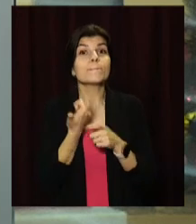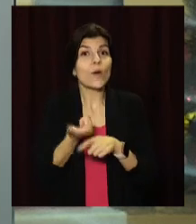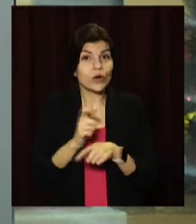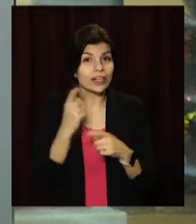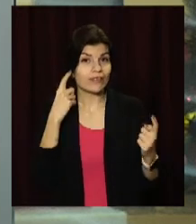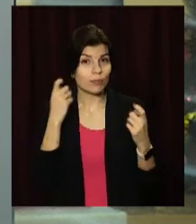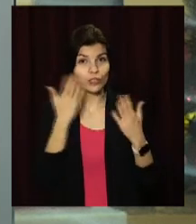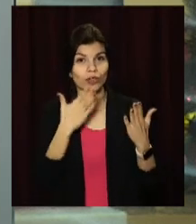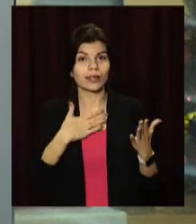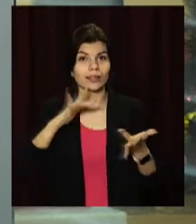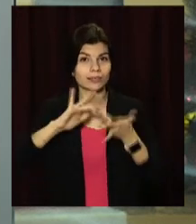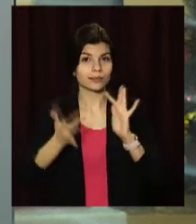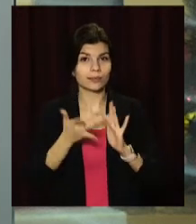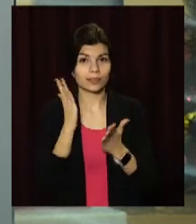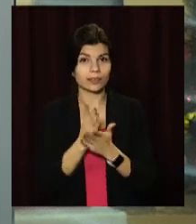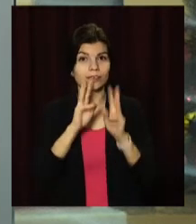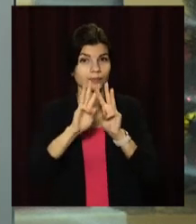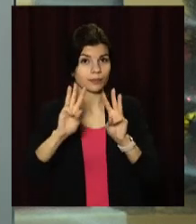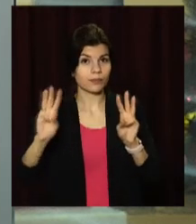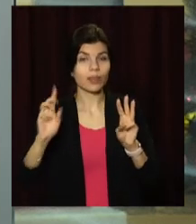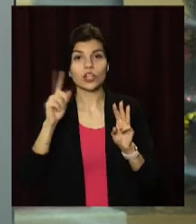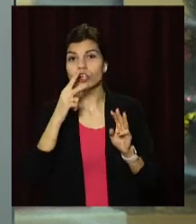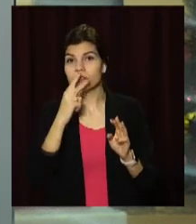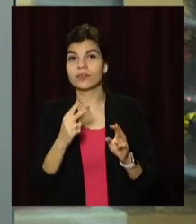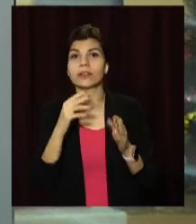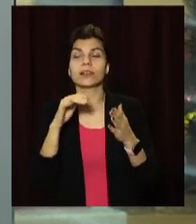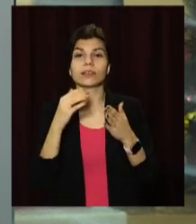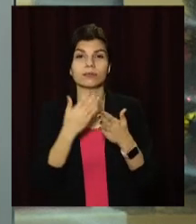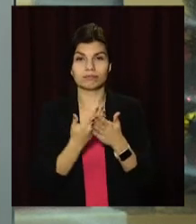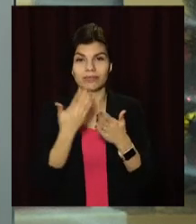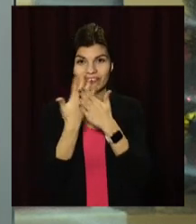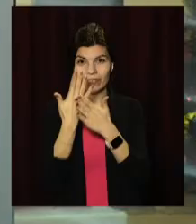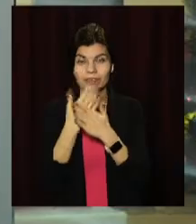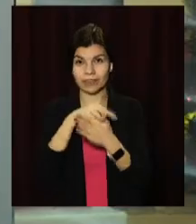сайті opentv.media. Також дивіться сюжети в соціальних мережах та на